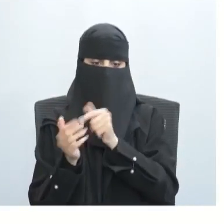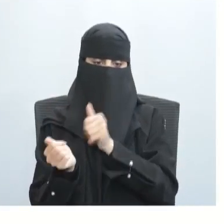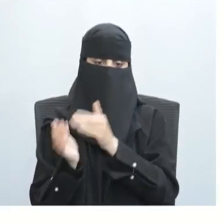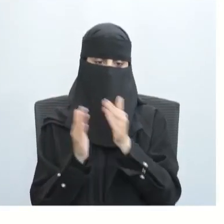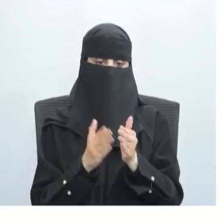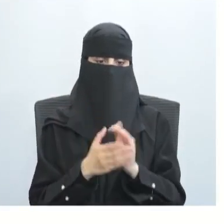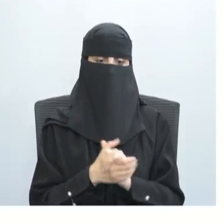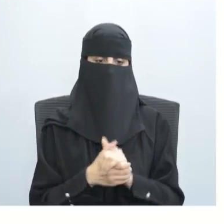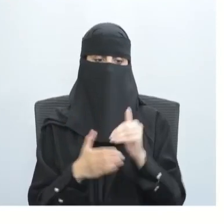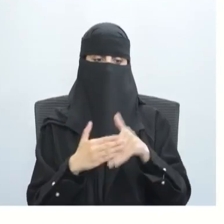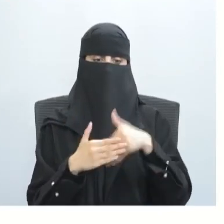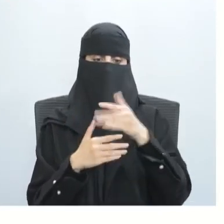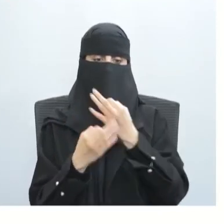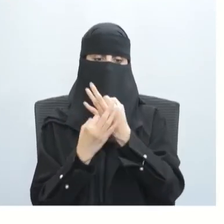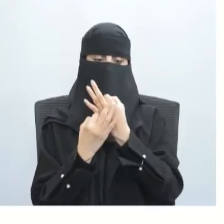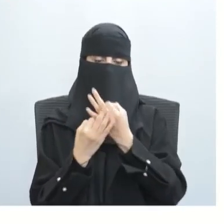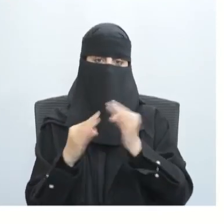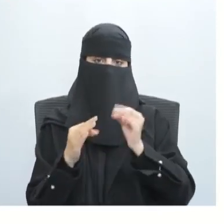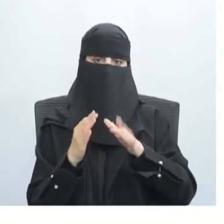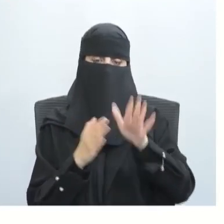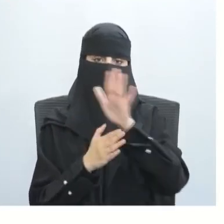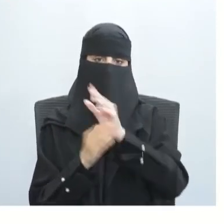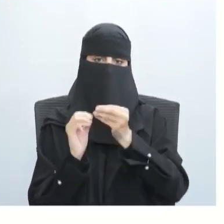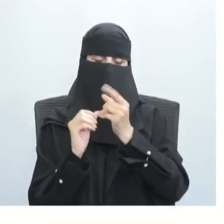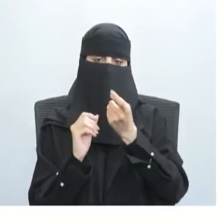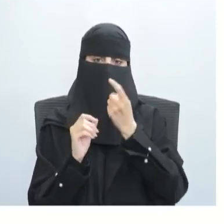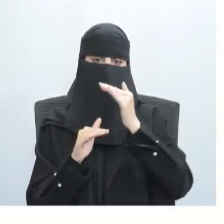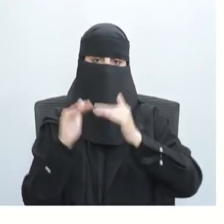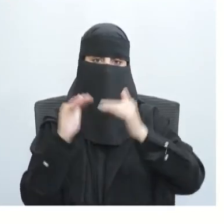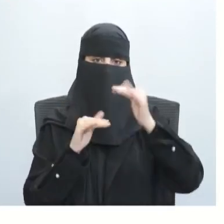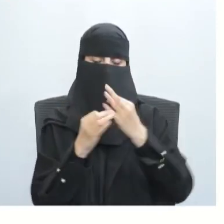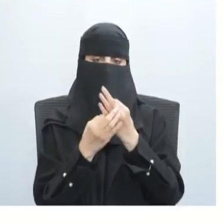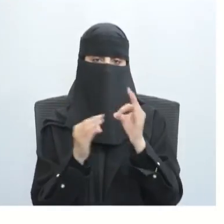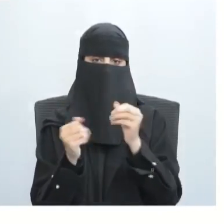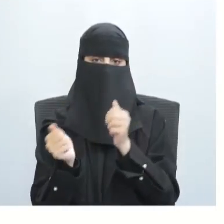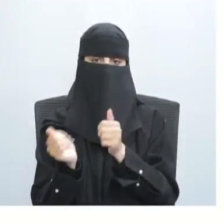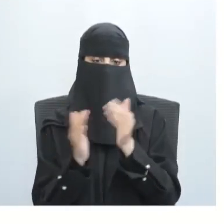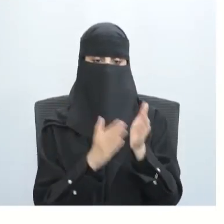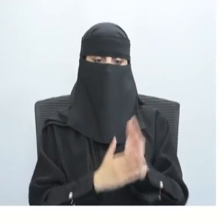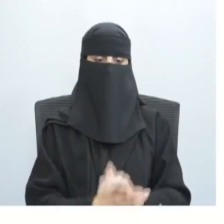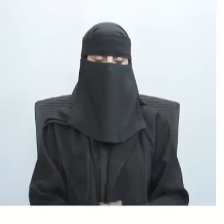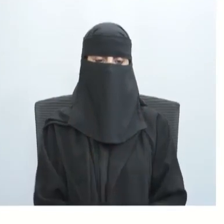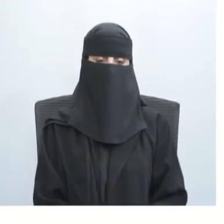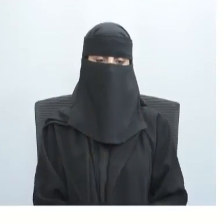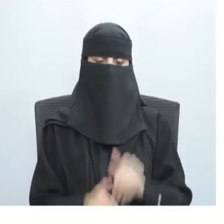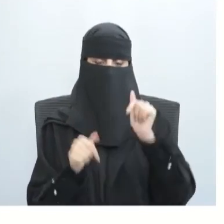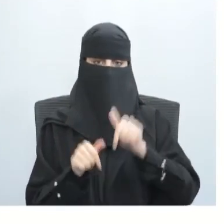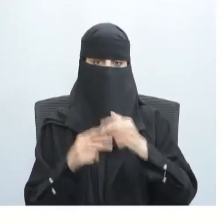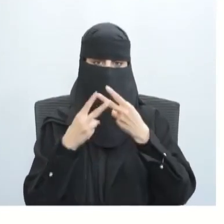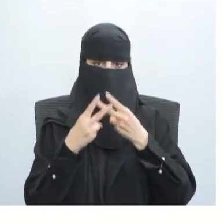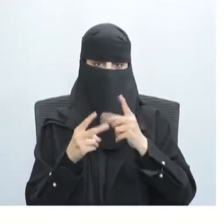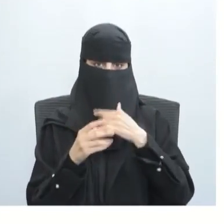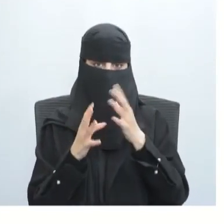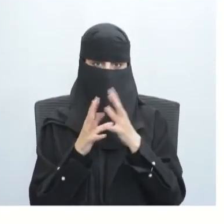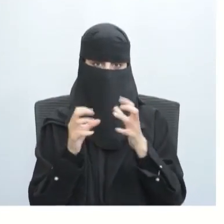سيتم تطبيق المرشح موازنه اللون على الصوره المحدده تطبيق عملي على اضافه